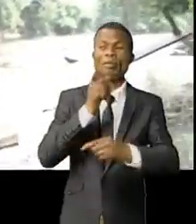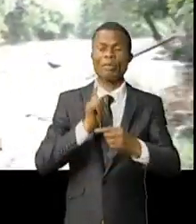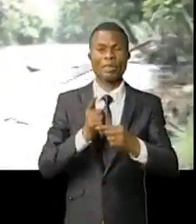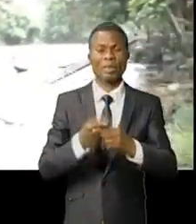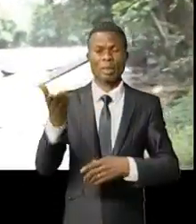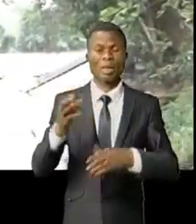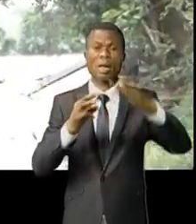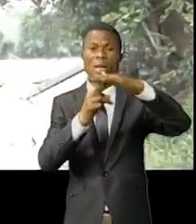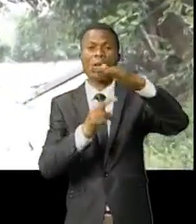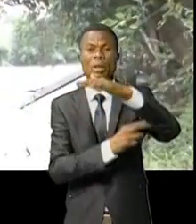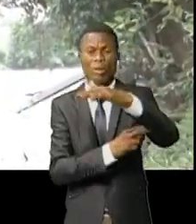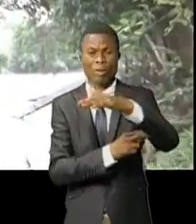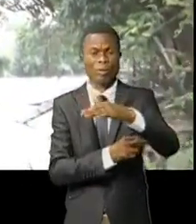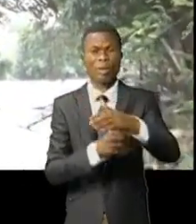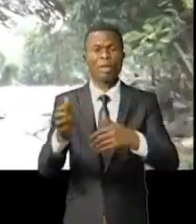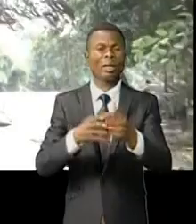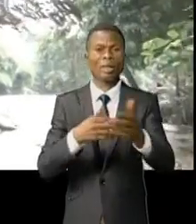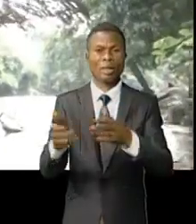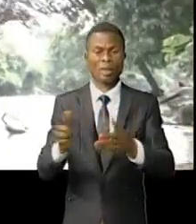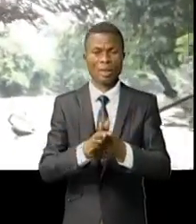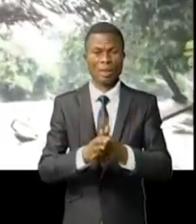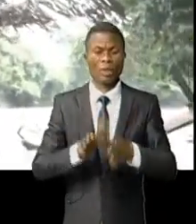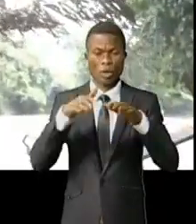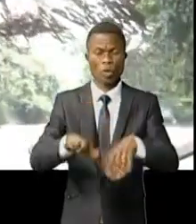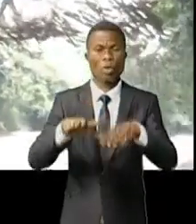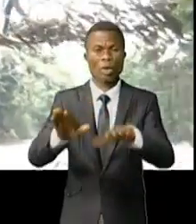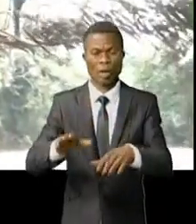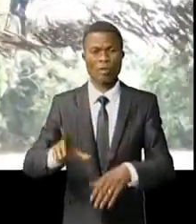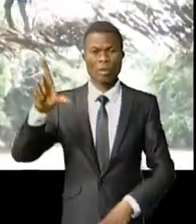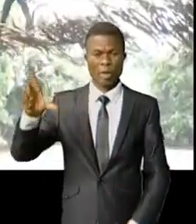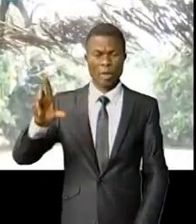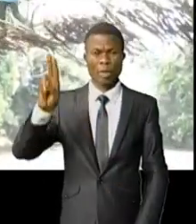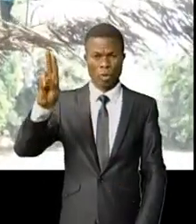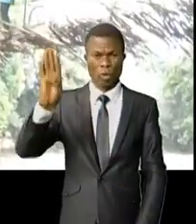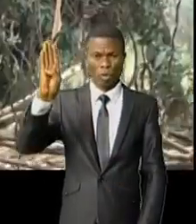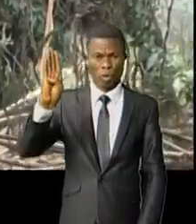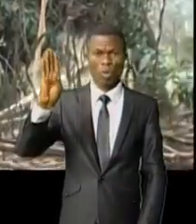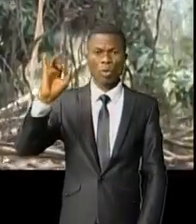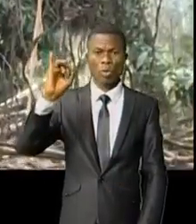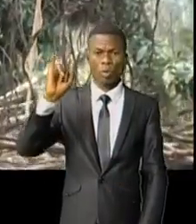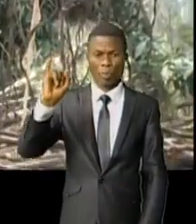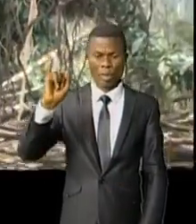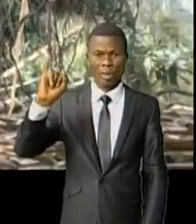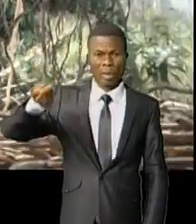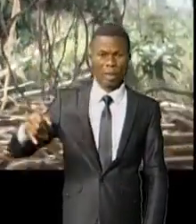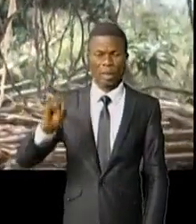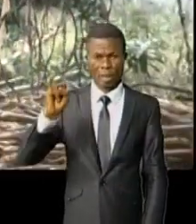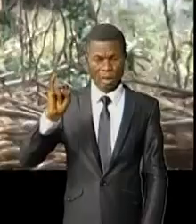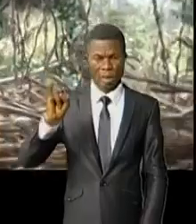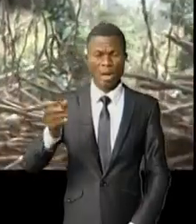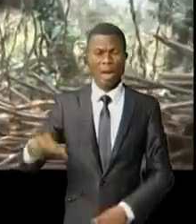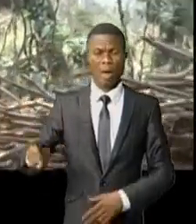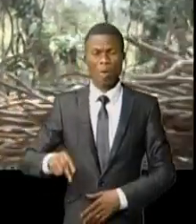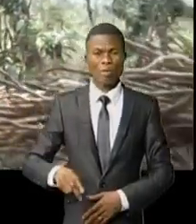C'est un pont de fortune. J'étais sur la rivière Lubiji à Kanyama, dans la province du Haut-Lomami, qui facilite